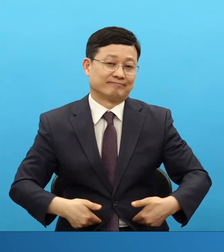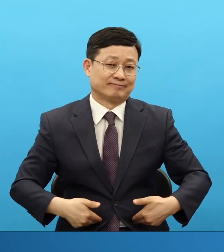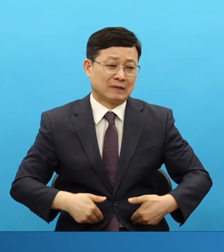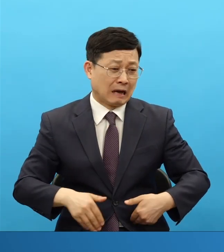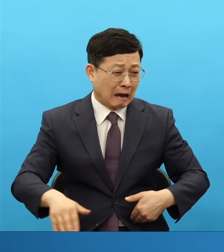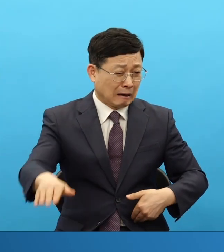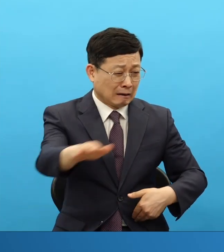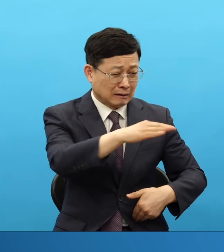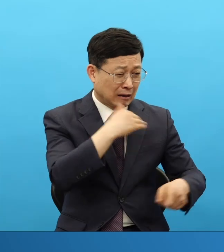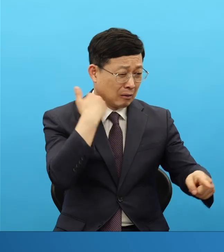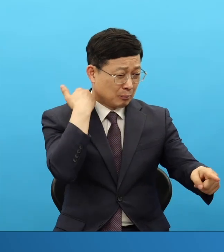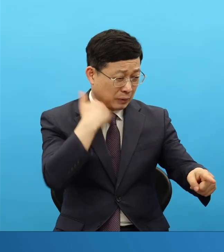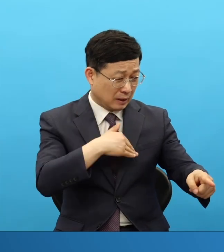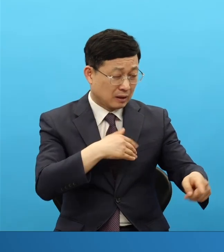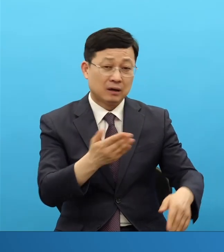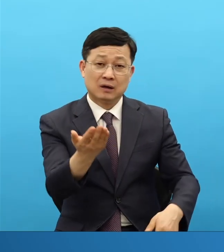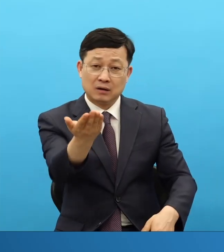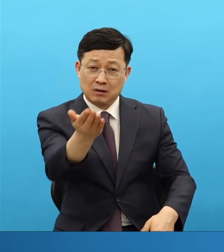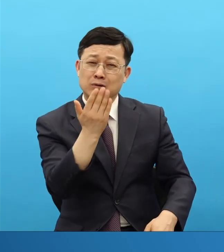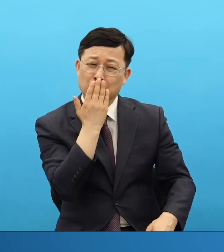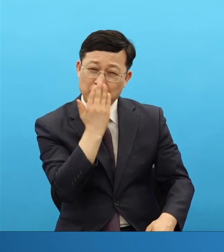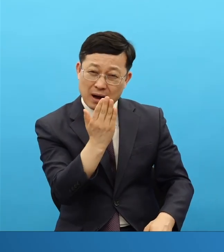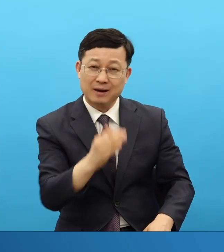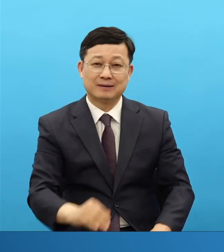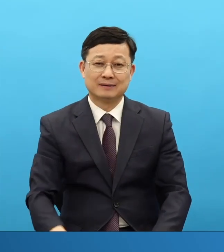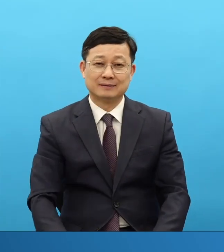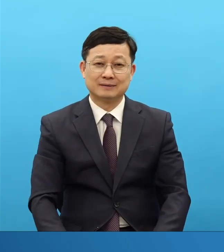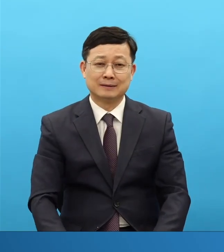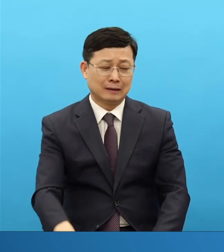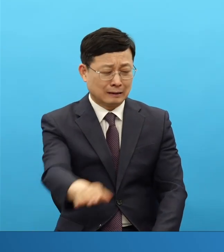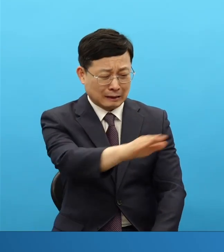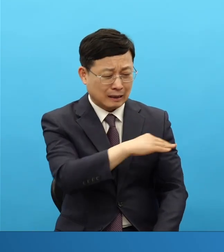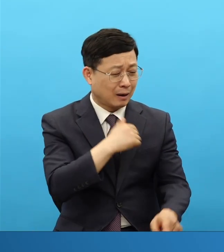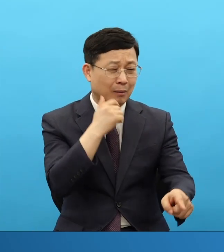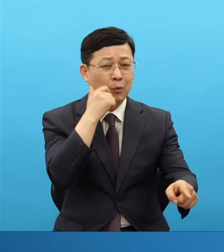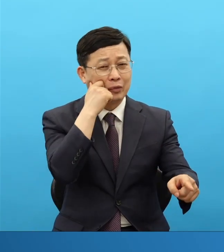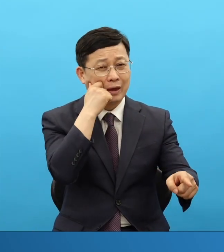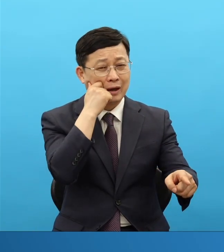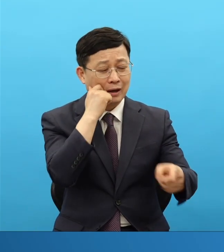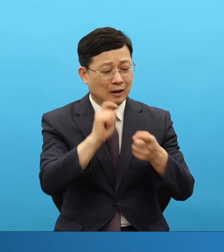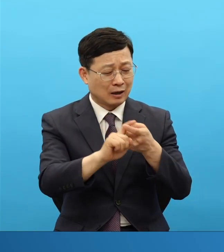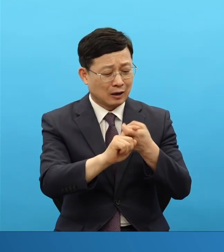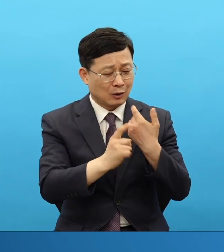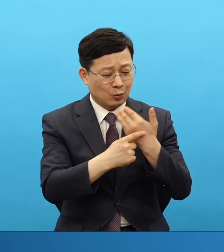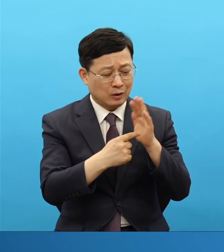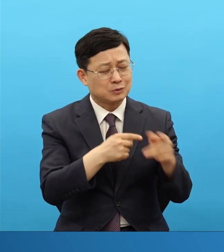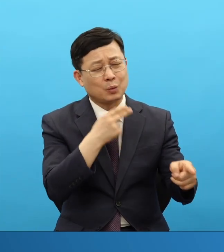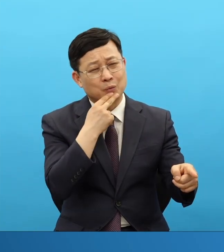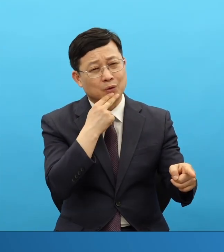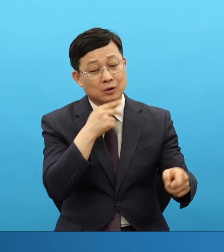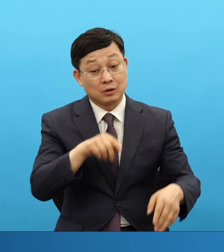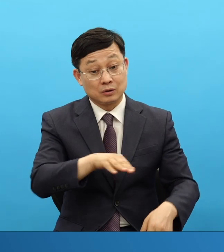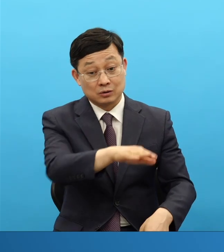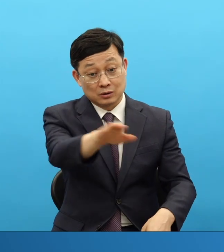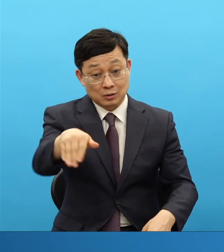여러분이 하셔야 됩니다. Nobody else can do it. 할 That's 수가 why 없어요. you must. Nobody else can. 그래서 아무도 관심도 없어요. That's why no one's even